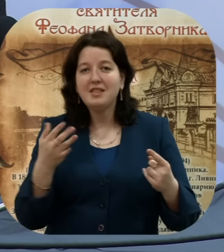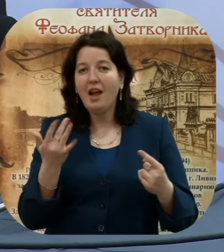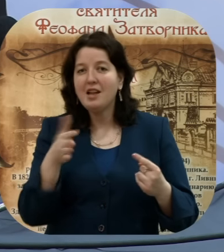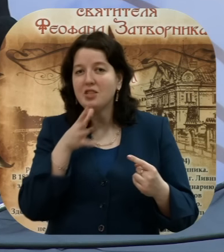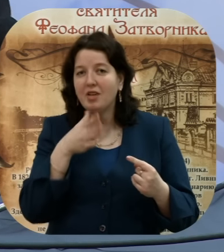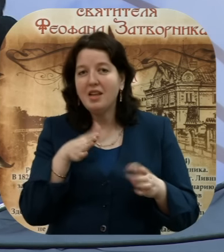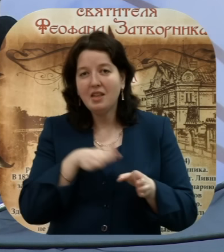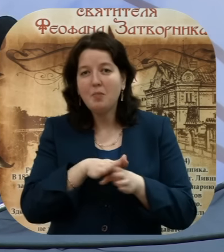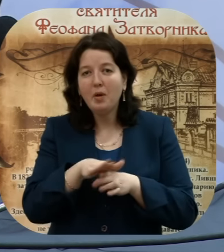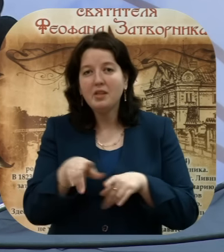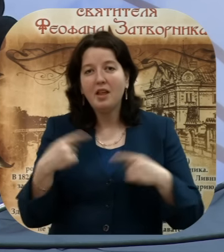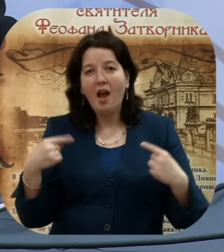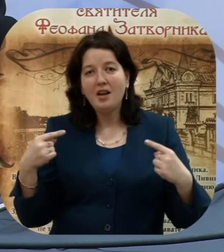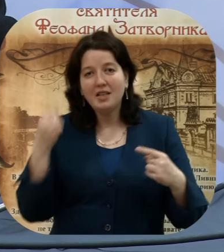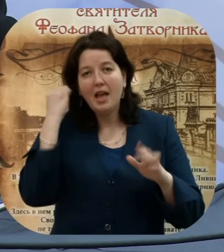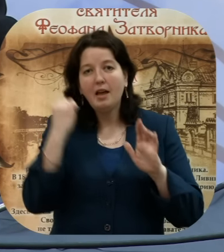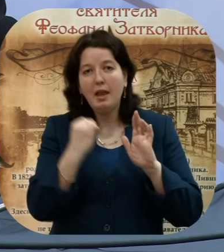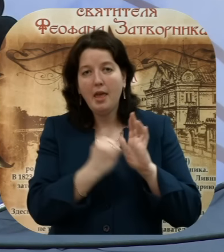Да.